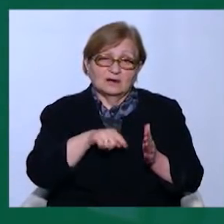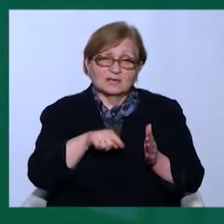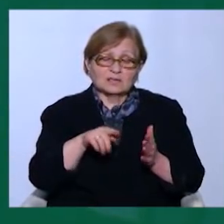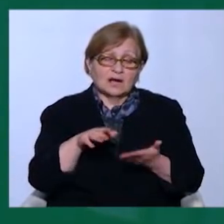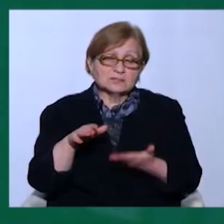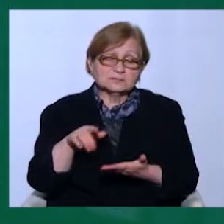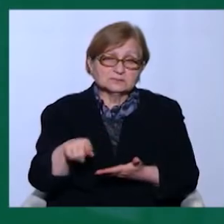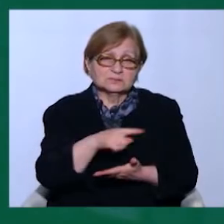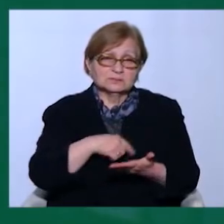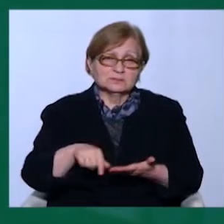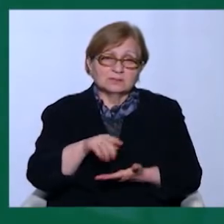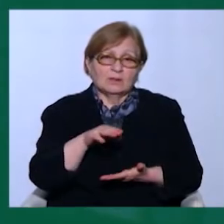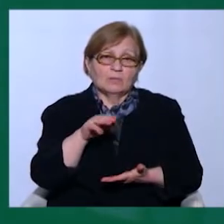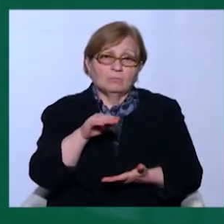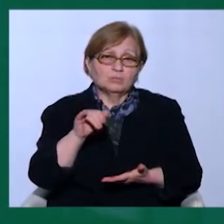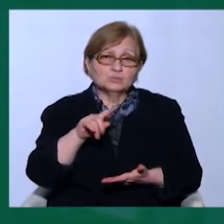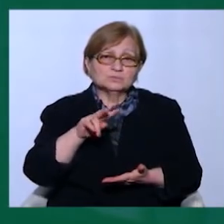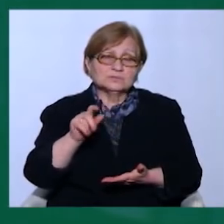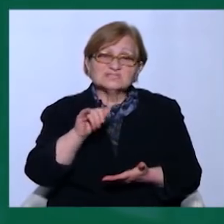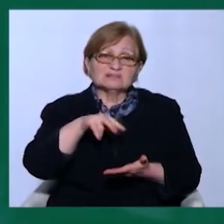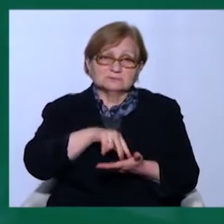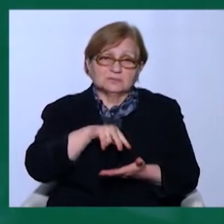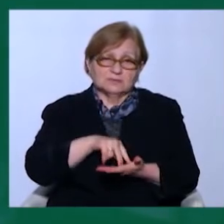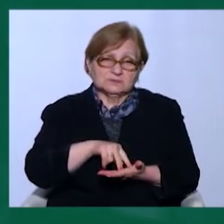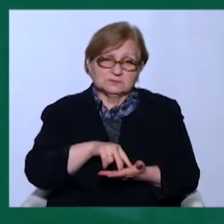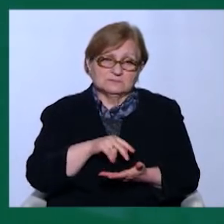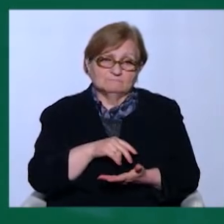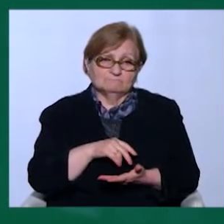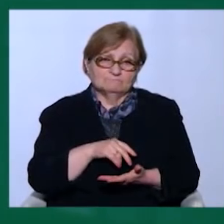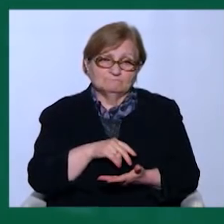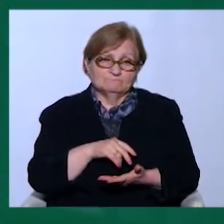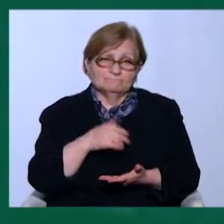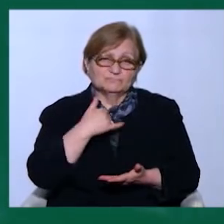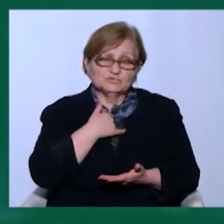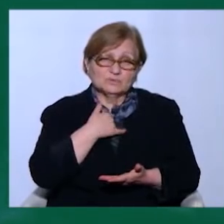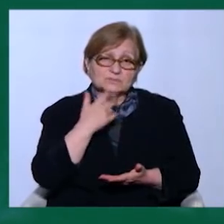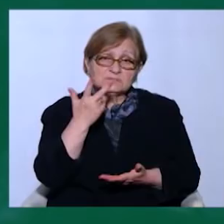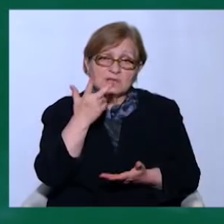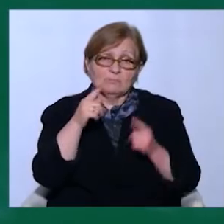მათი ფუძე, რაზე დგას ისინი. ჩვენს სამკუთხა